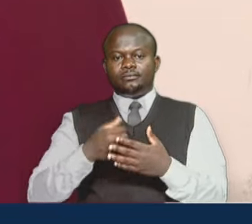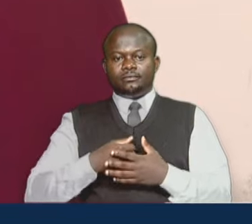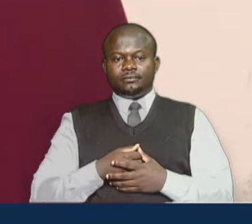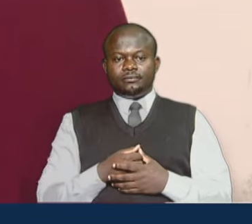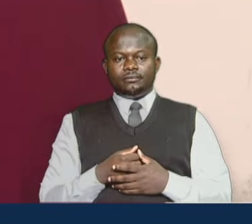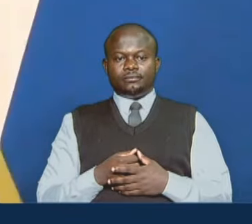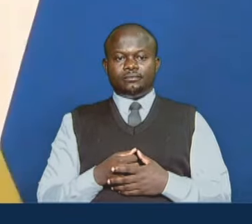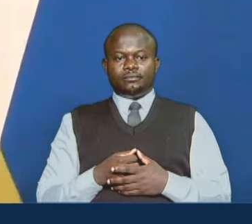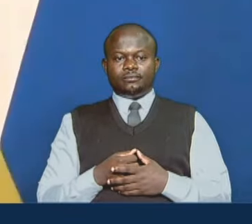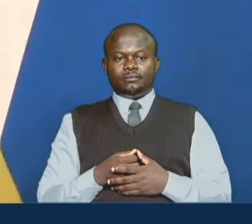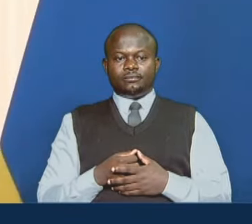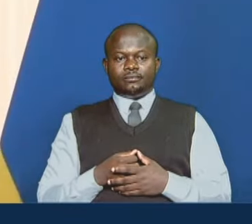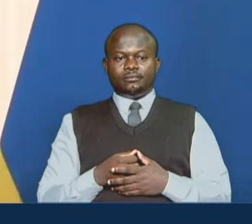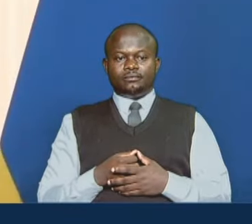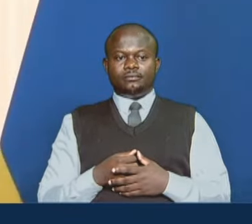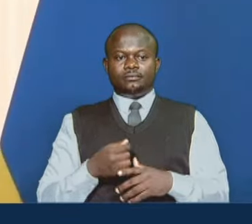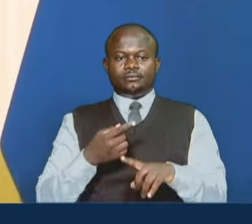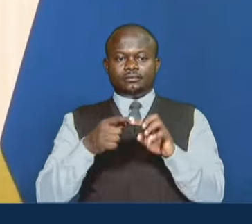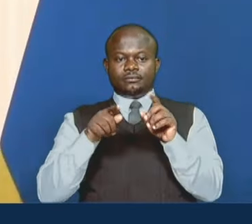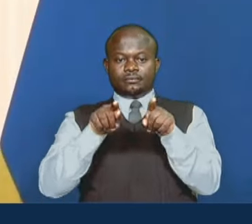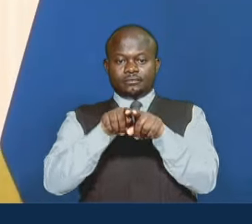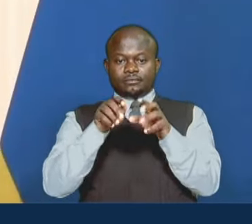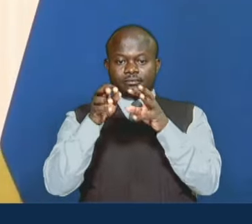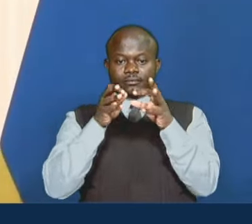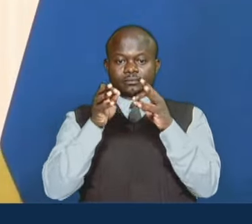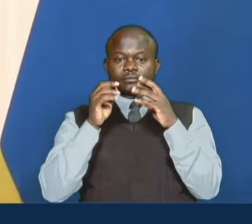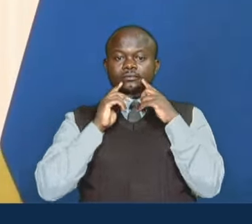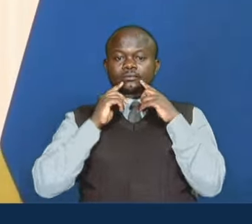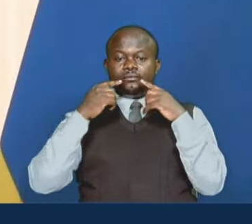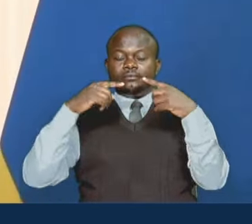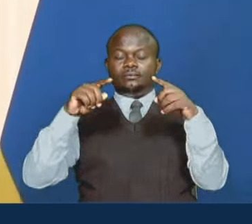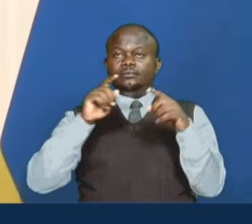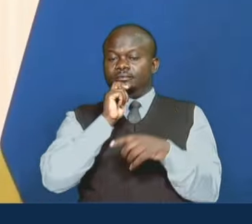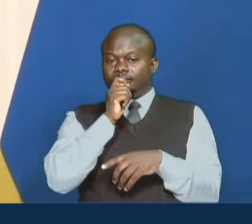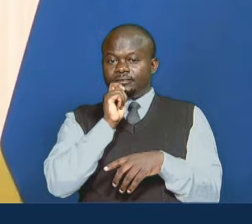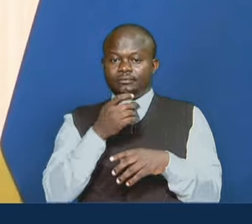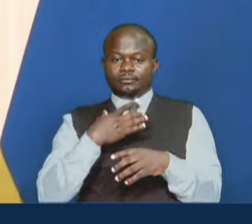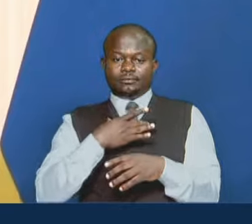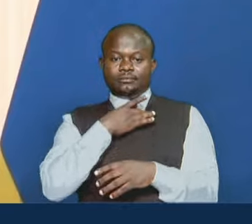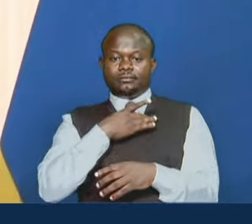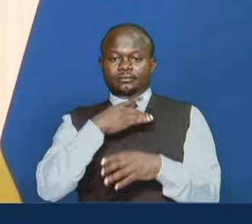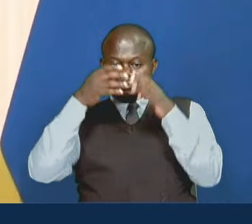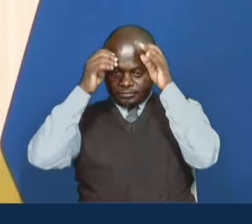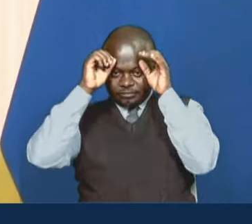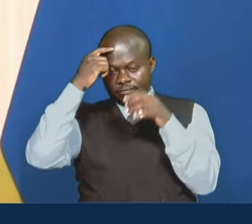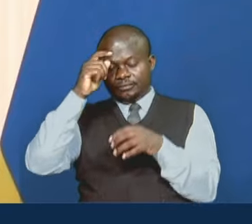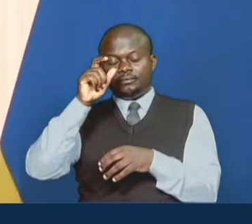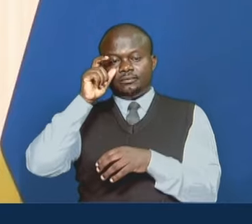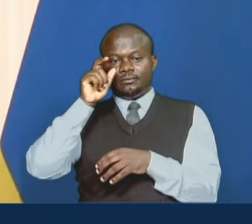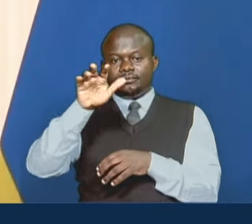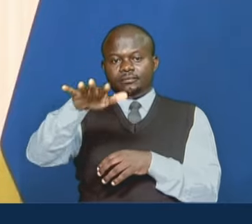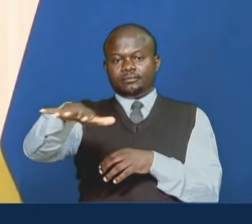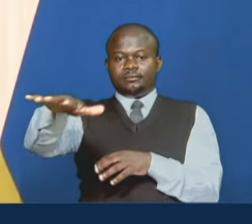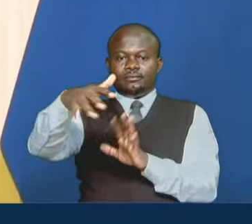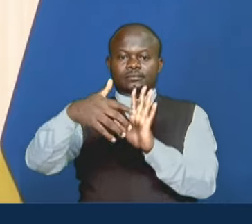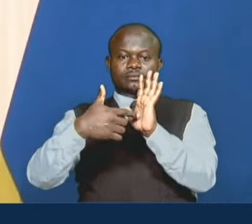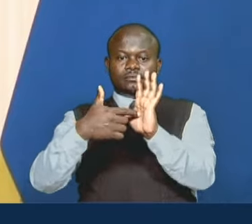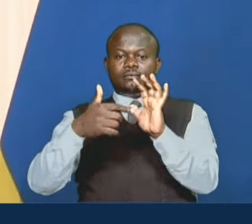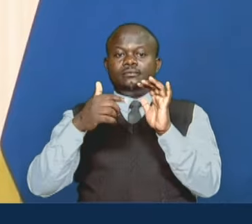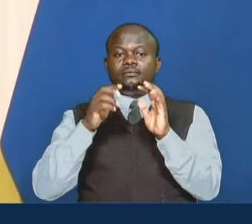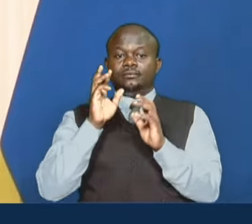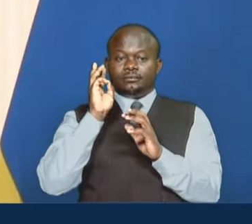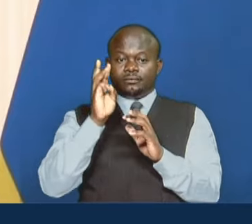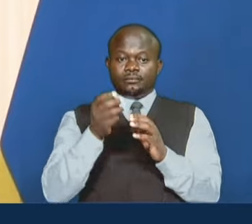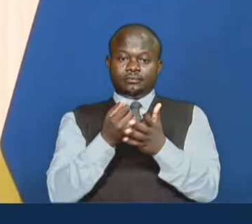w'Uburayi. Nk'uko byagarutsweho mu kiganiro n'itangazamakuru, uru ruzinduko rwa Perezida Kagame muri Latvia byagaragajwe ko rwitezeho